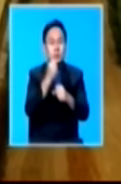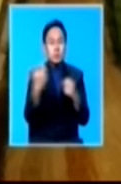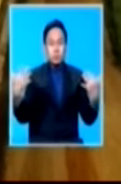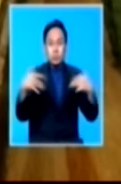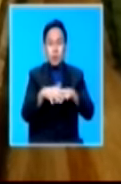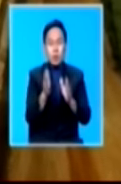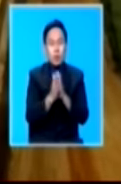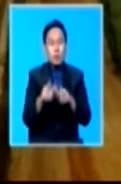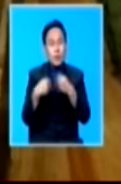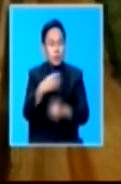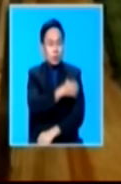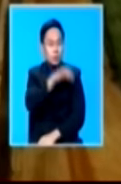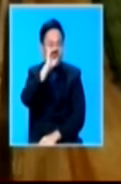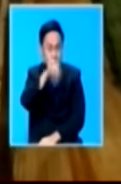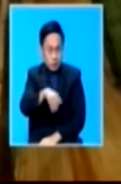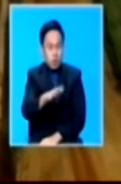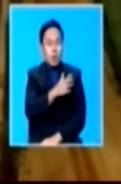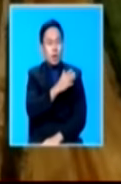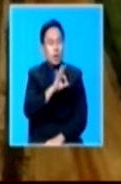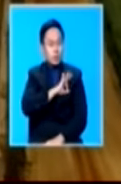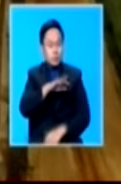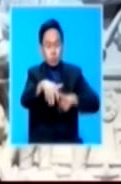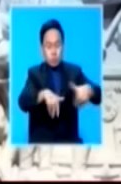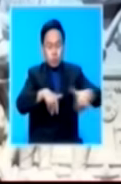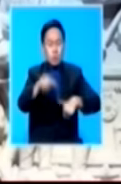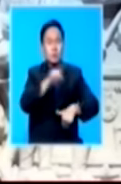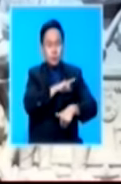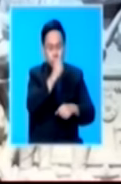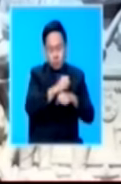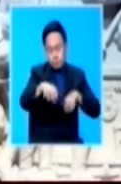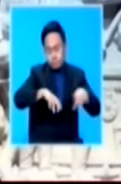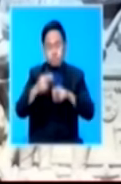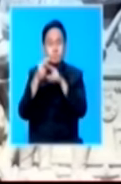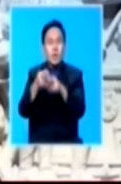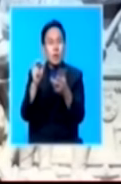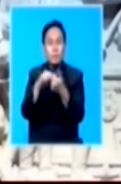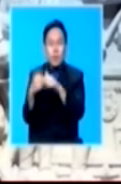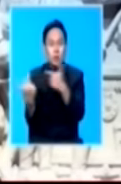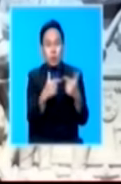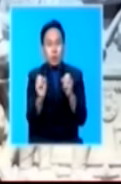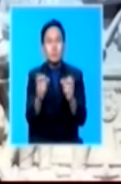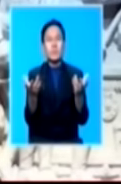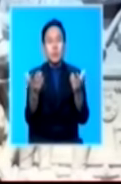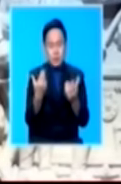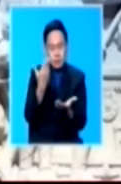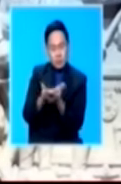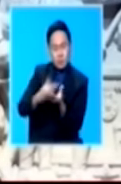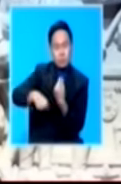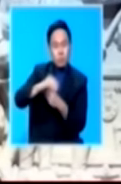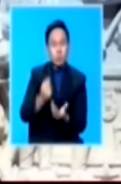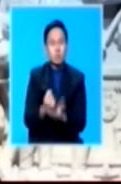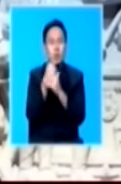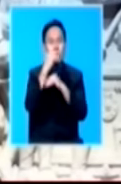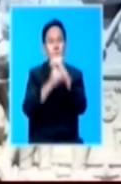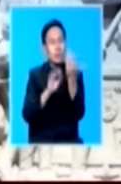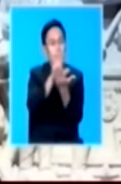ท้องถิ่นเองนะโดยประชาชนเองมันก็ลดความขัดแย้งนะเงินที่มีอยู่ก็จะได้เอาไปใช้พัฒนาด้านอื่น